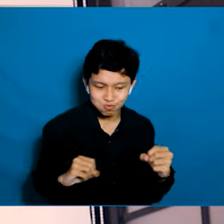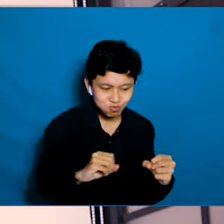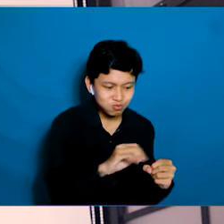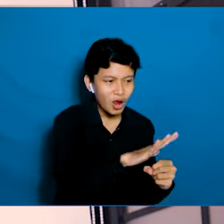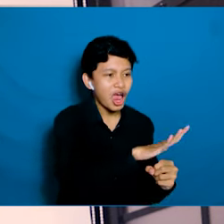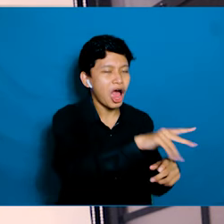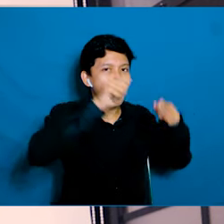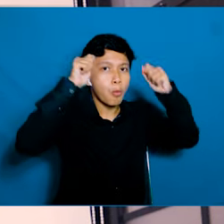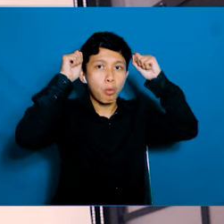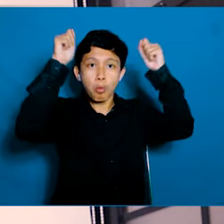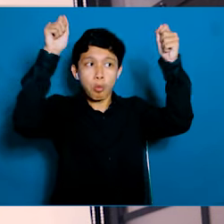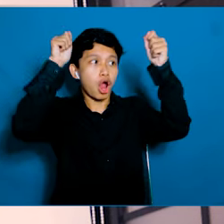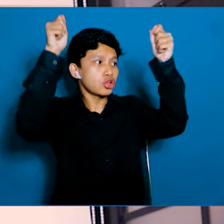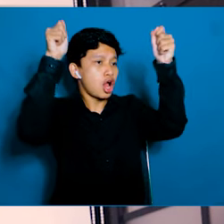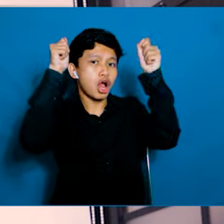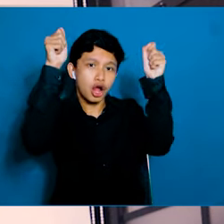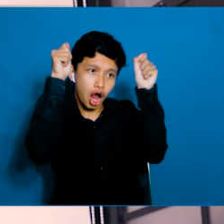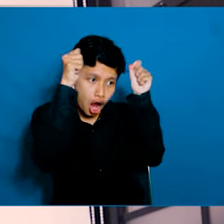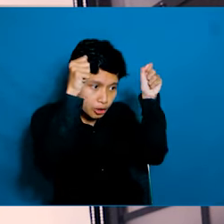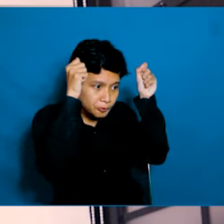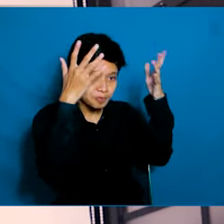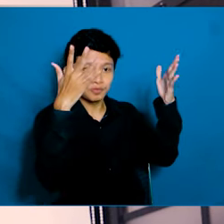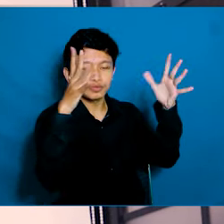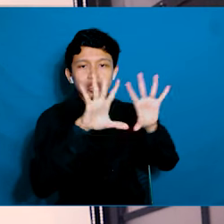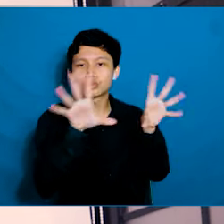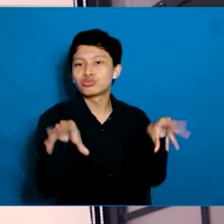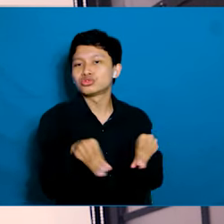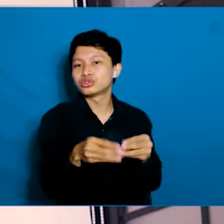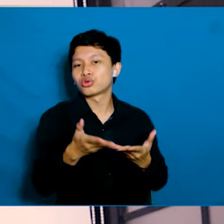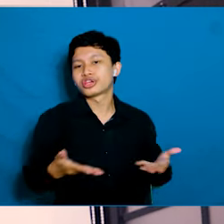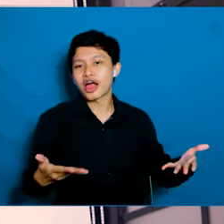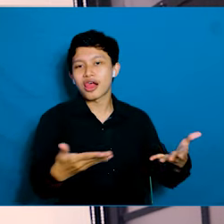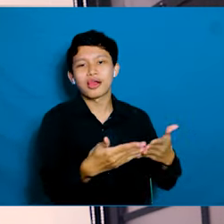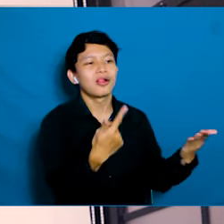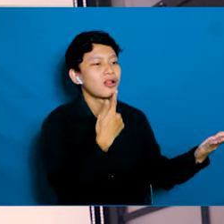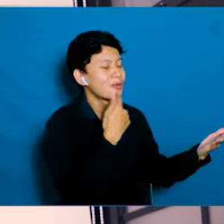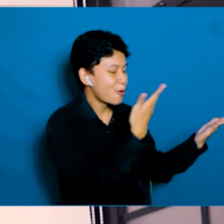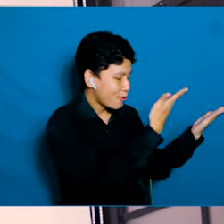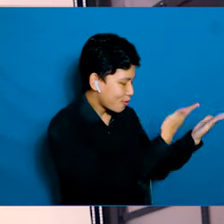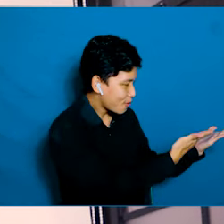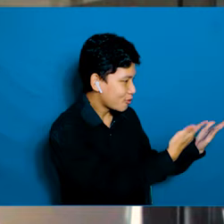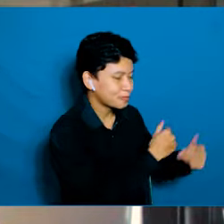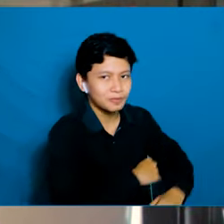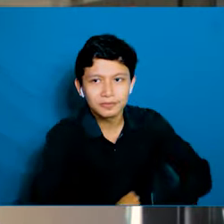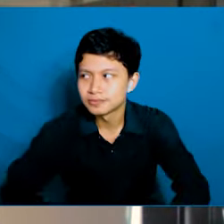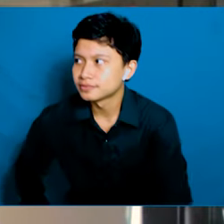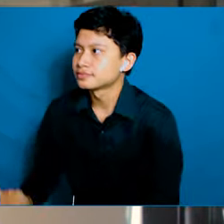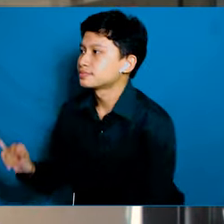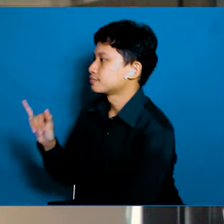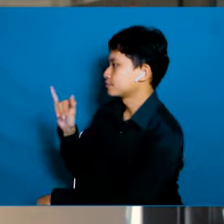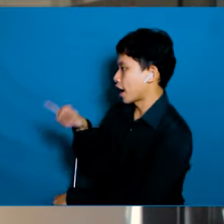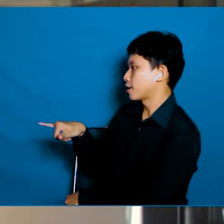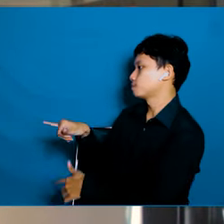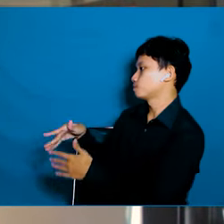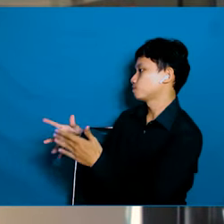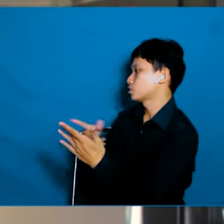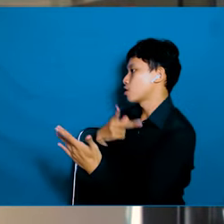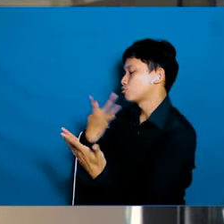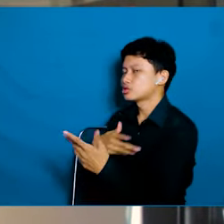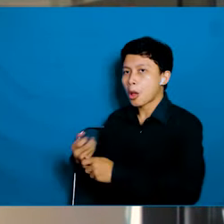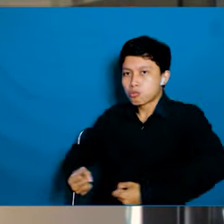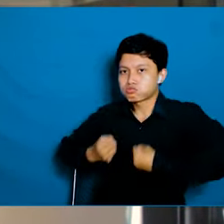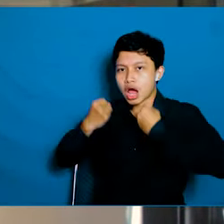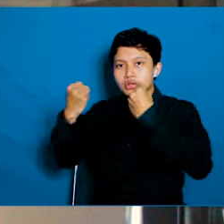utama anak dan pengkampanyean mengkampanyekan inklusi sosial. Ya kita harus berani ya, berani